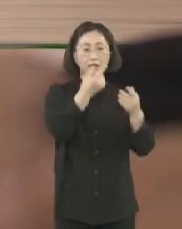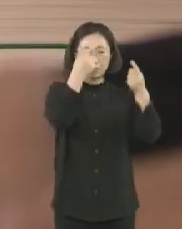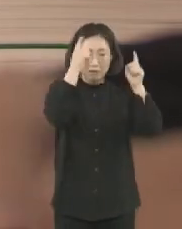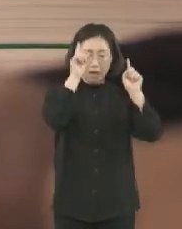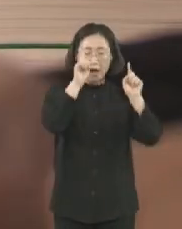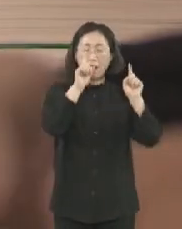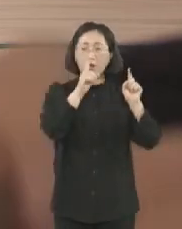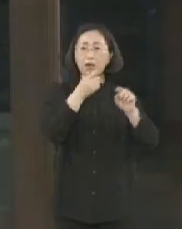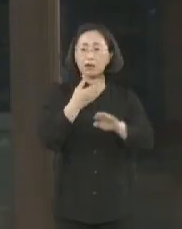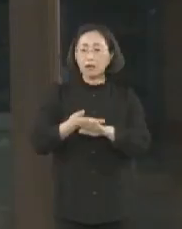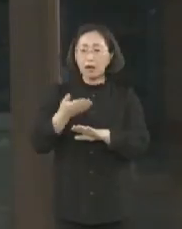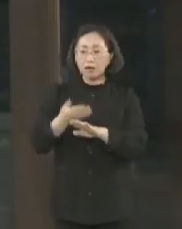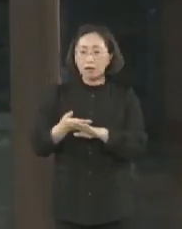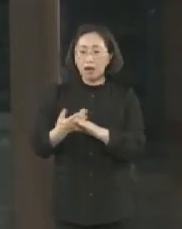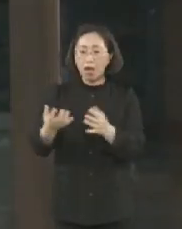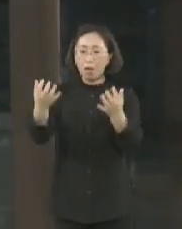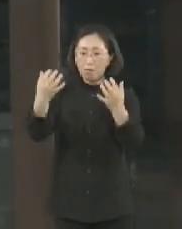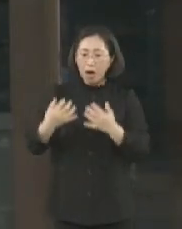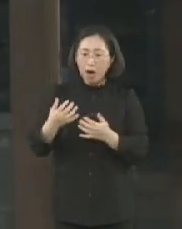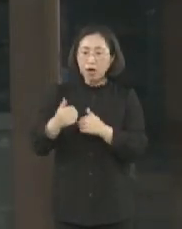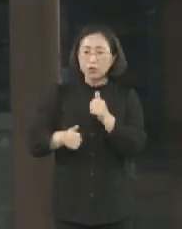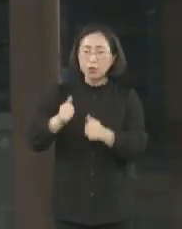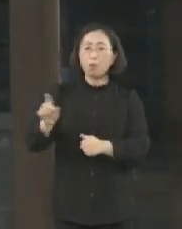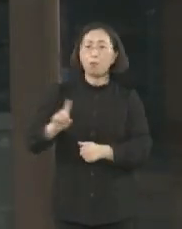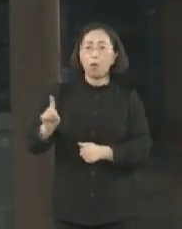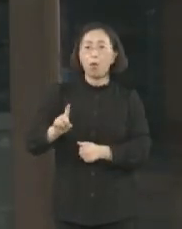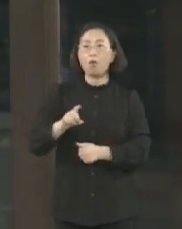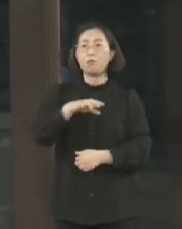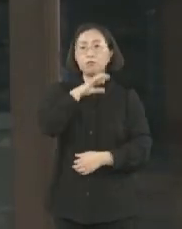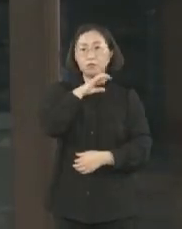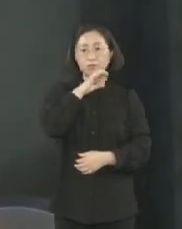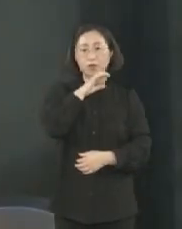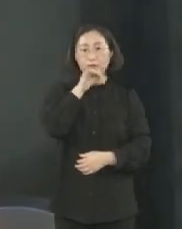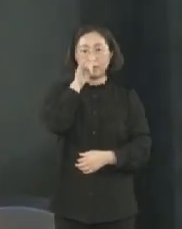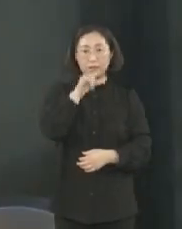진행이 불안하다는 학생들의 반발이 이어지고 있습니다